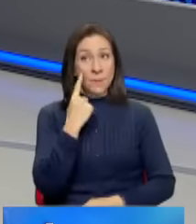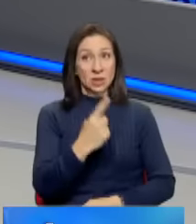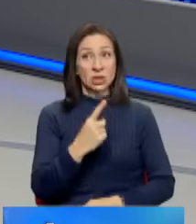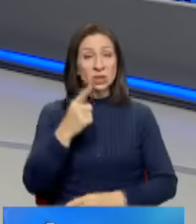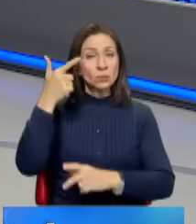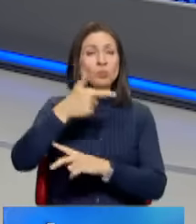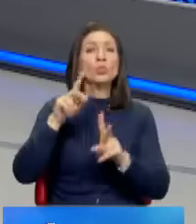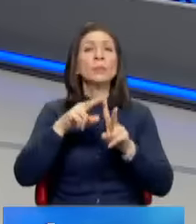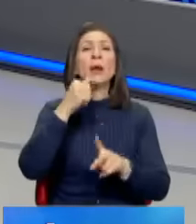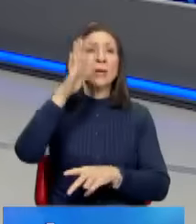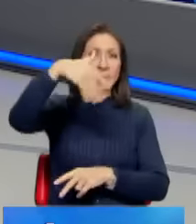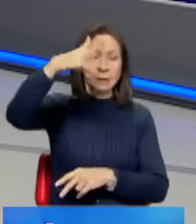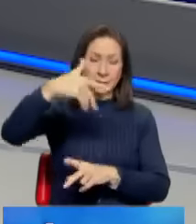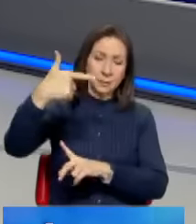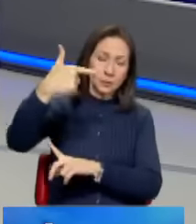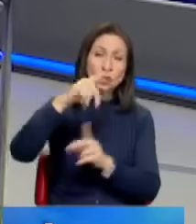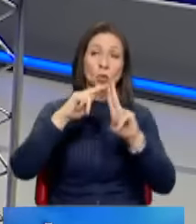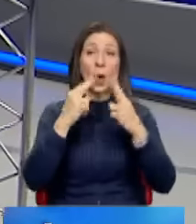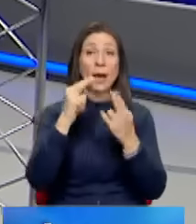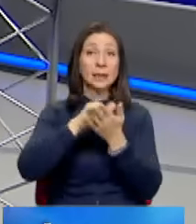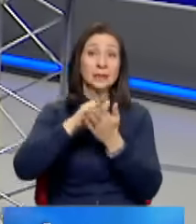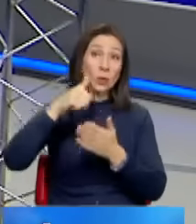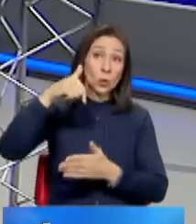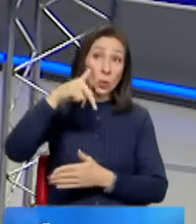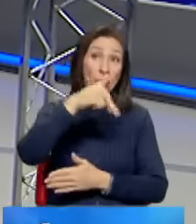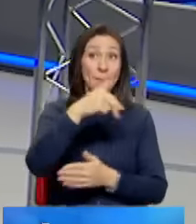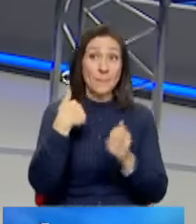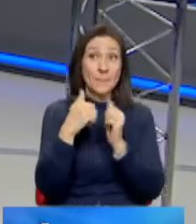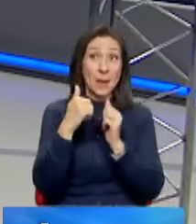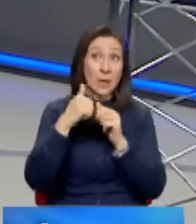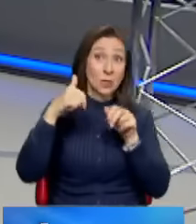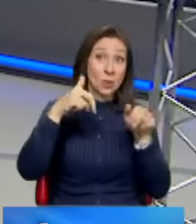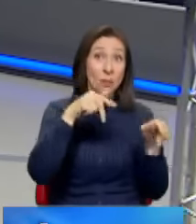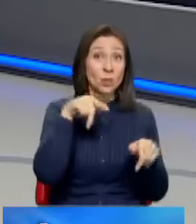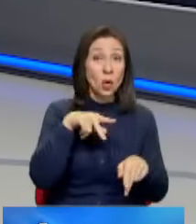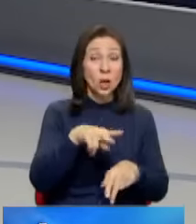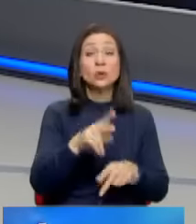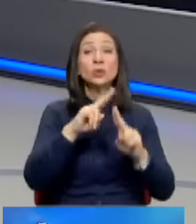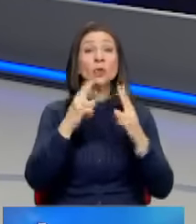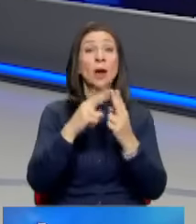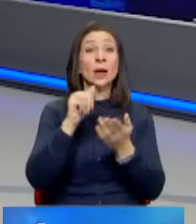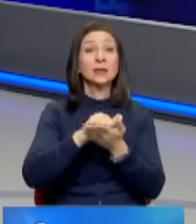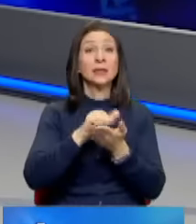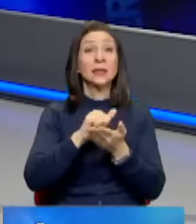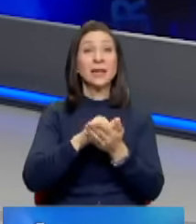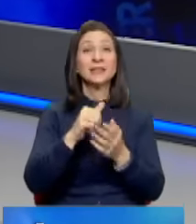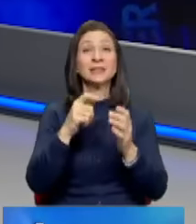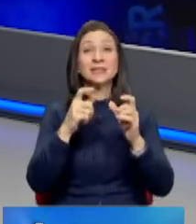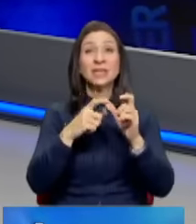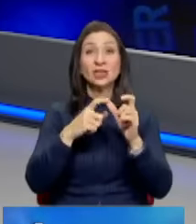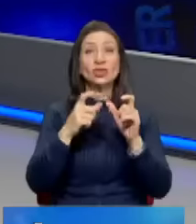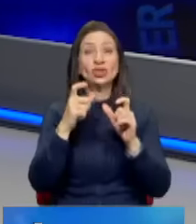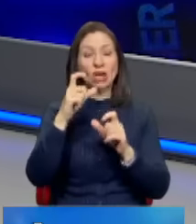Jimmy, Mümin abi gel birlikte Dünya Gazetelerine doğru yürüyelim. Beraber yürüyelim bu yollarda. Bugün Dünya Gazetelerinden South